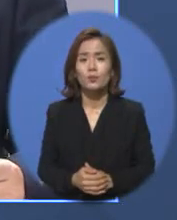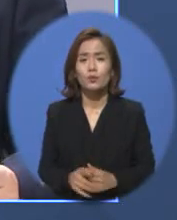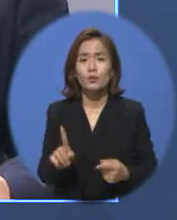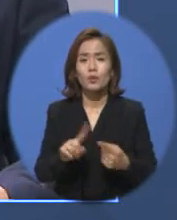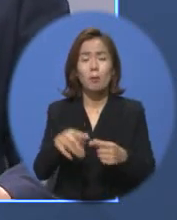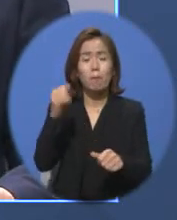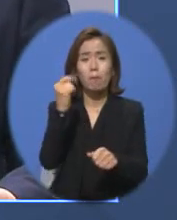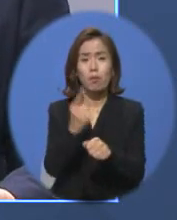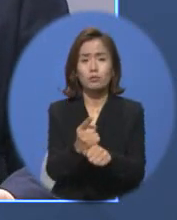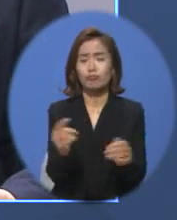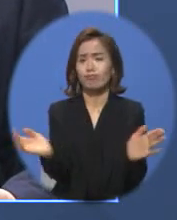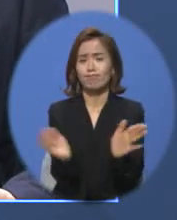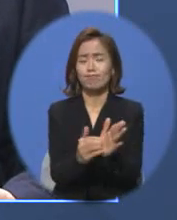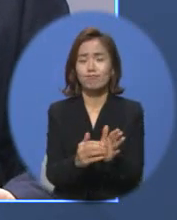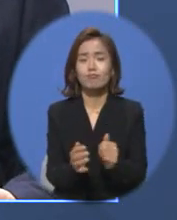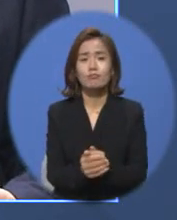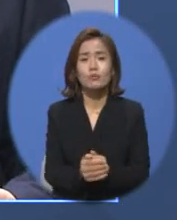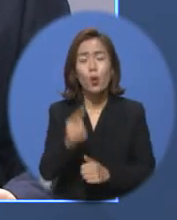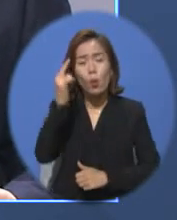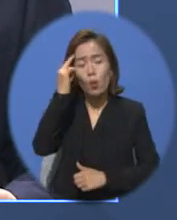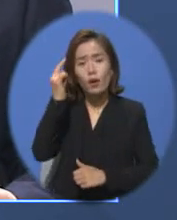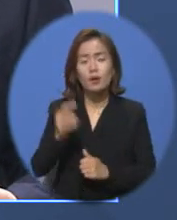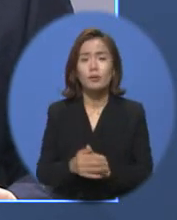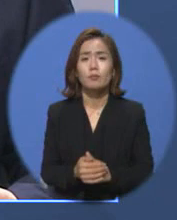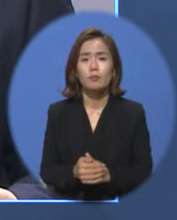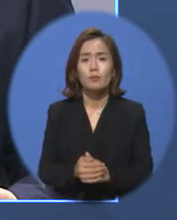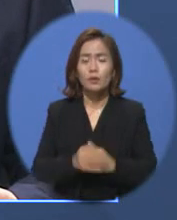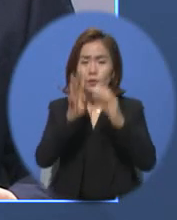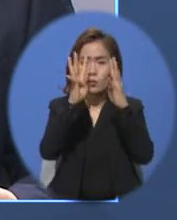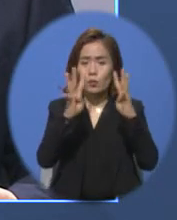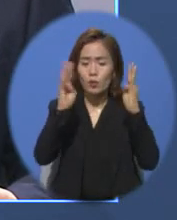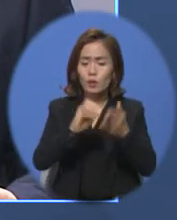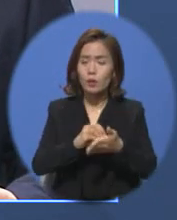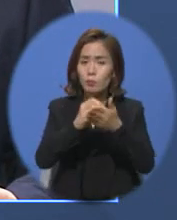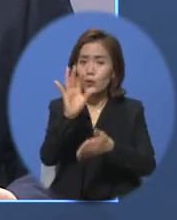결정된사항입니다.